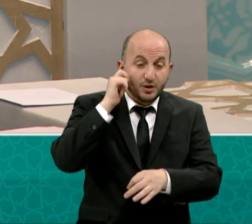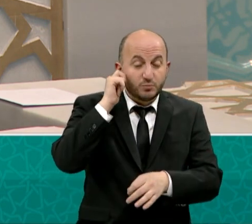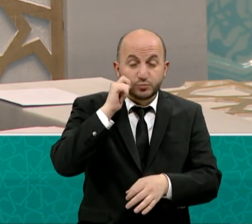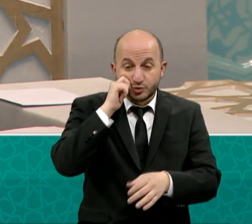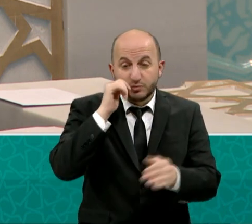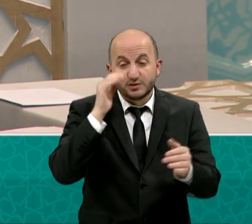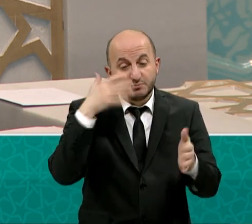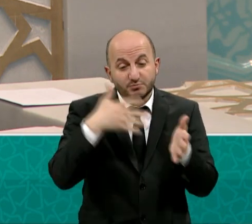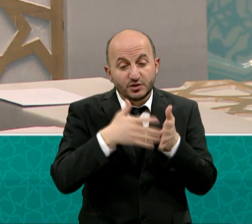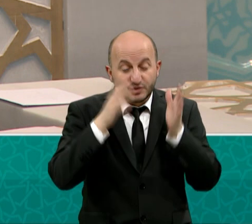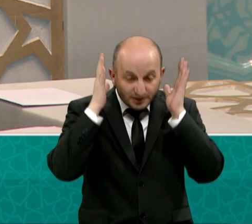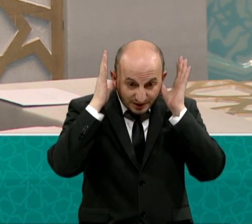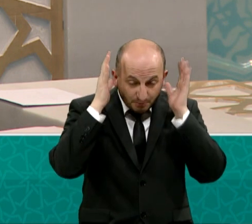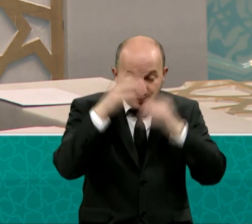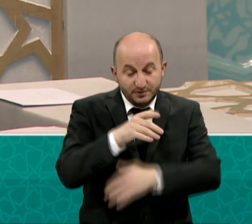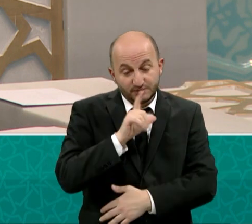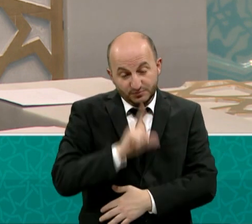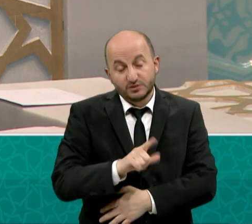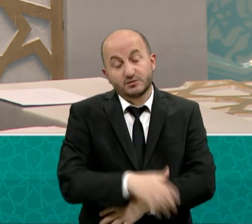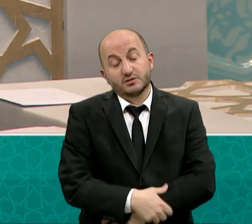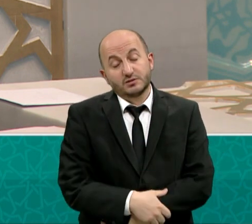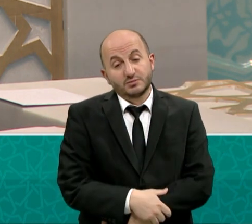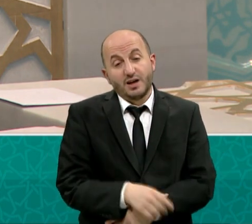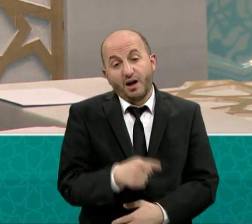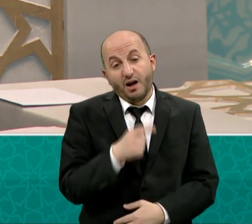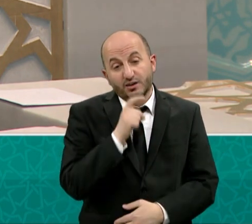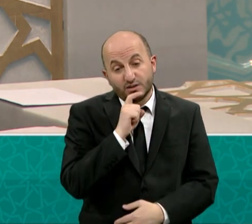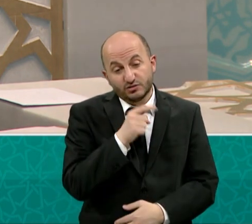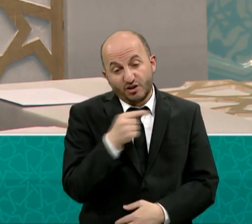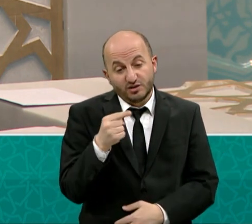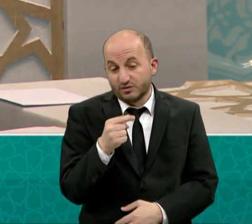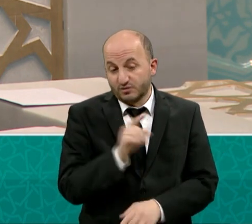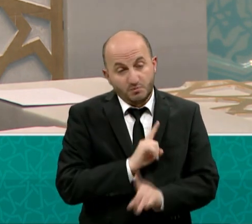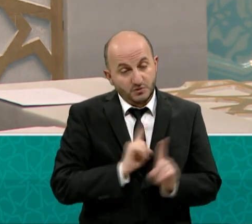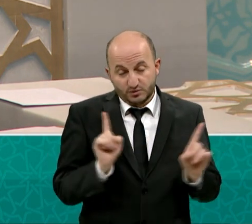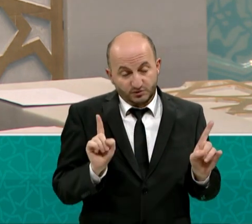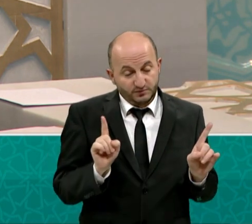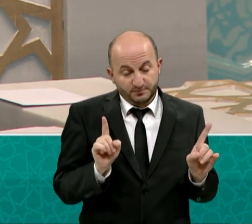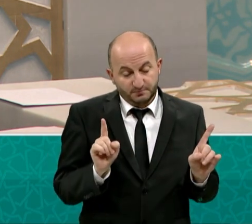namazını kılacak. Burada bir hata, kusur, ihmal, eksik olmayacak.